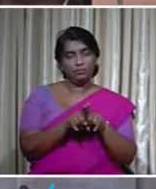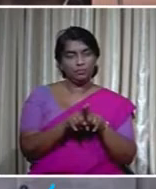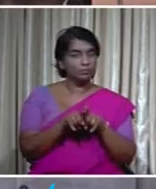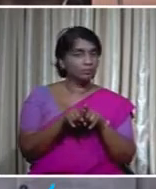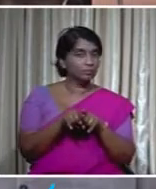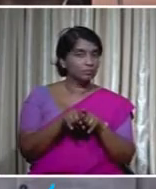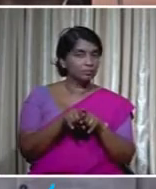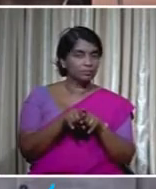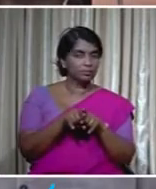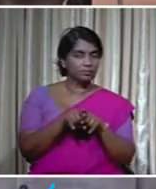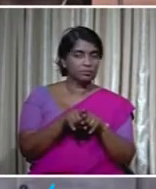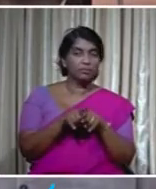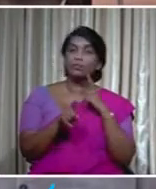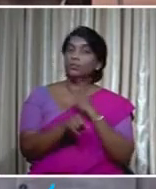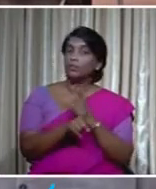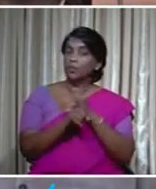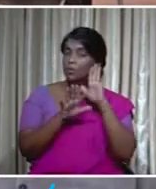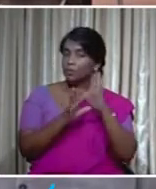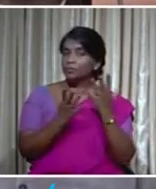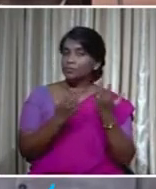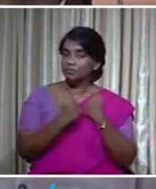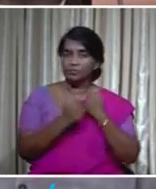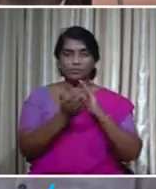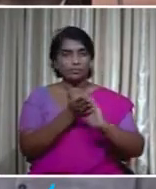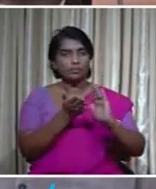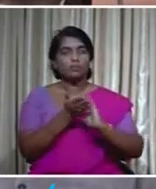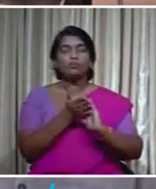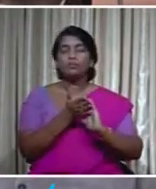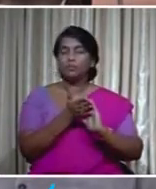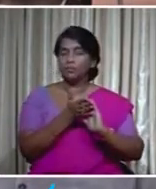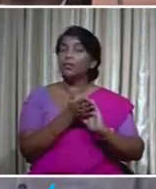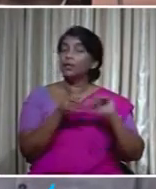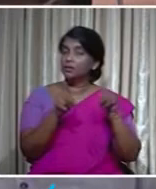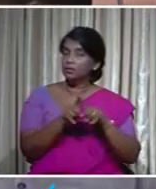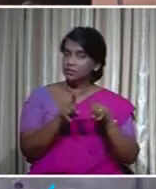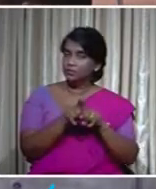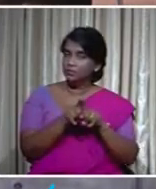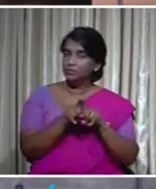டீச்சர் கைடன்ஸ், டீச்சர்ஸ் வந்து சாரி டீச்சர் கவுன்சிலர், ஆசிரிய